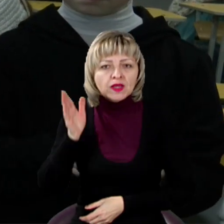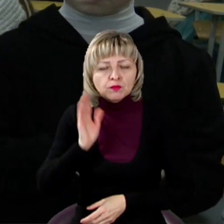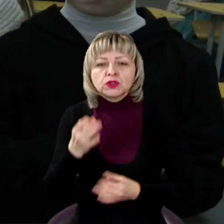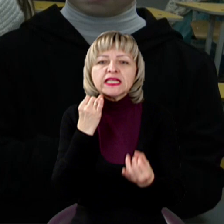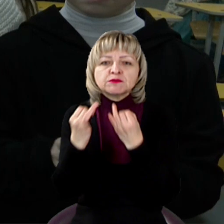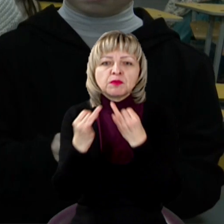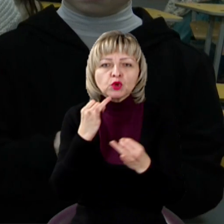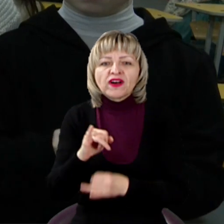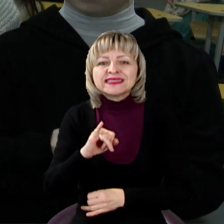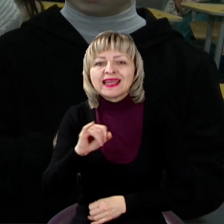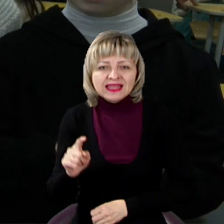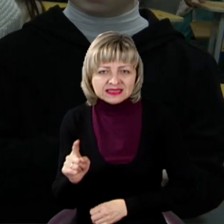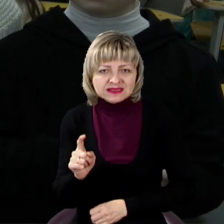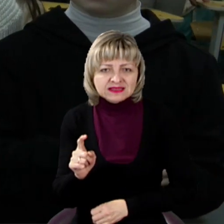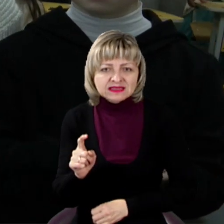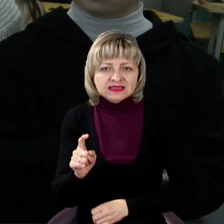спілкуватися з